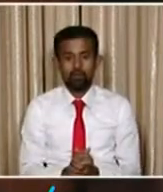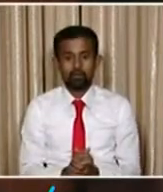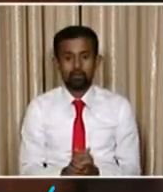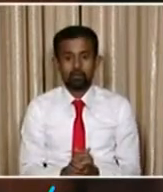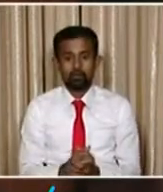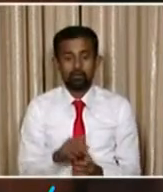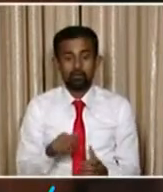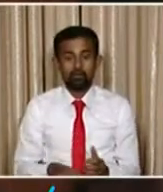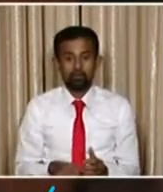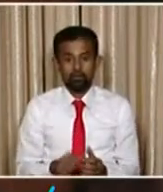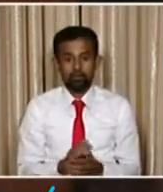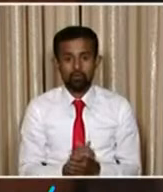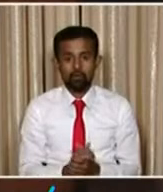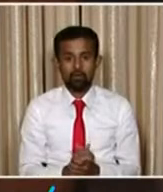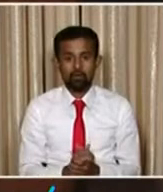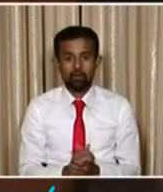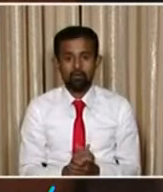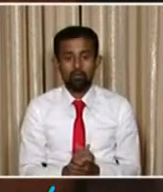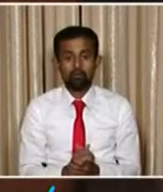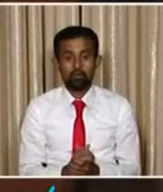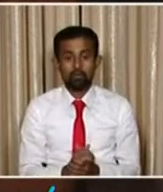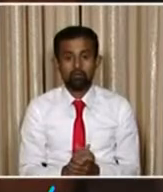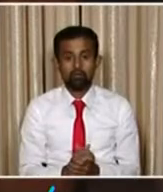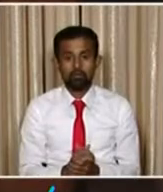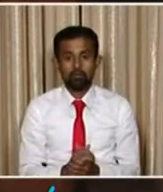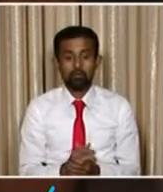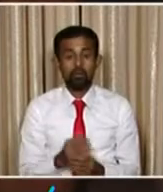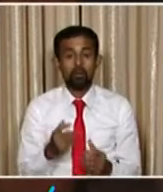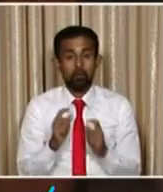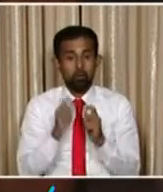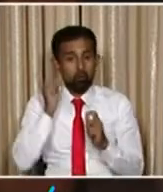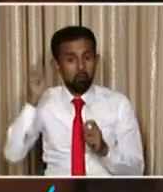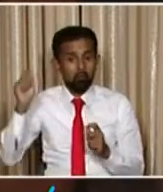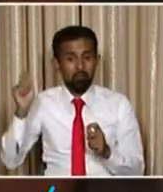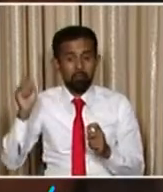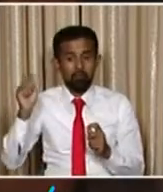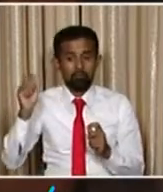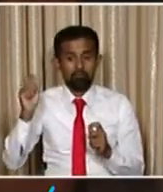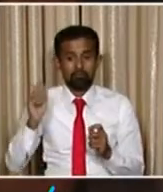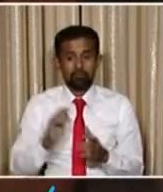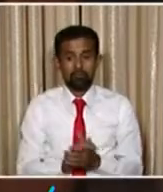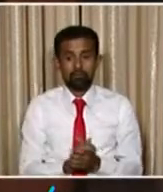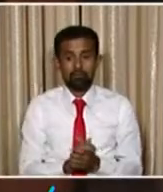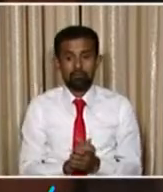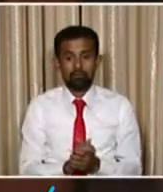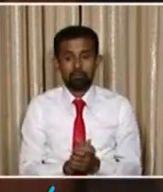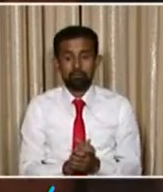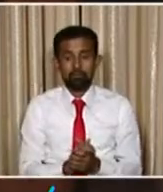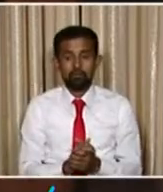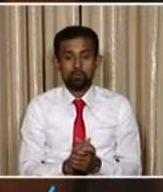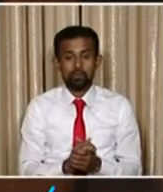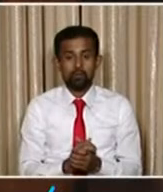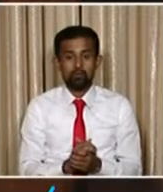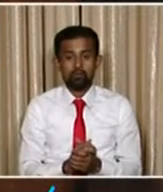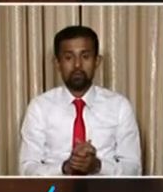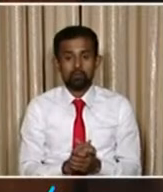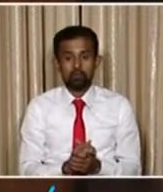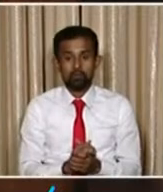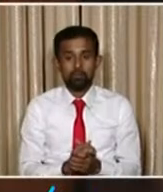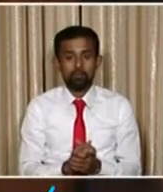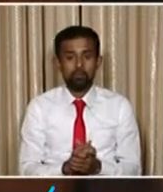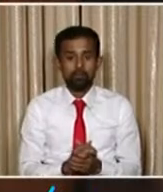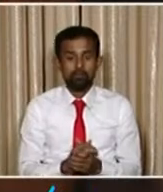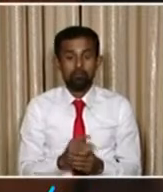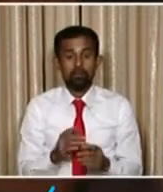இருக்கின்றது. மட்டக்களப்பில் தொடர்ச்சியாக 22 நாட்களாக இன்றையுடன் 22 நாட்களாக மயிலத்தமடு மாதவனி என்ற